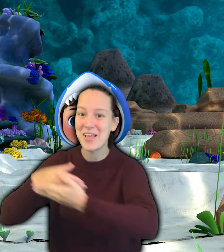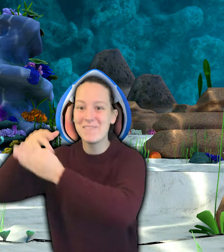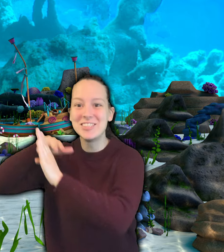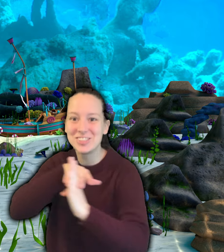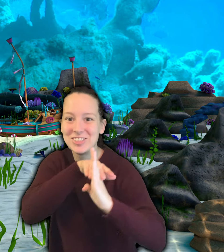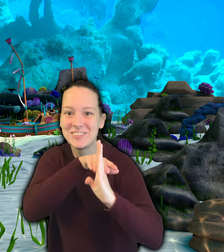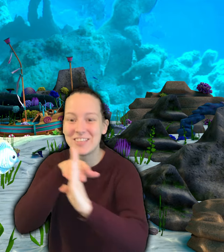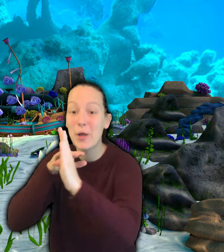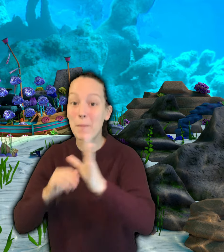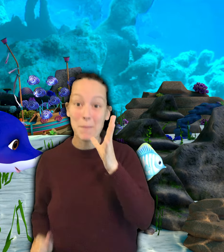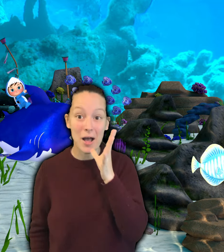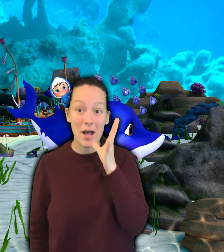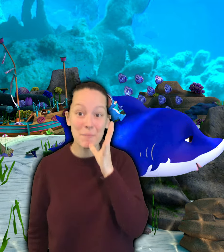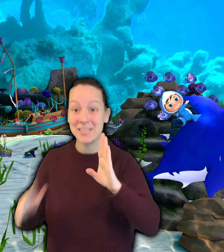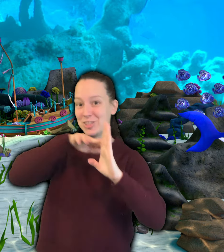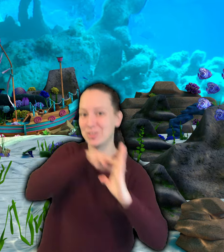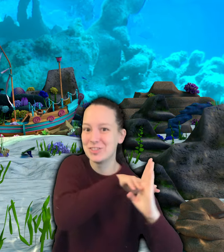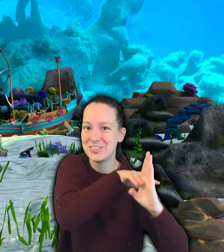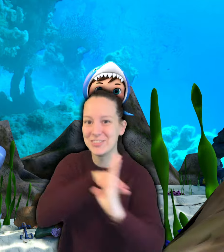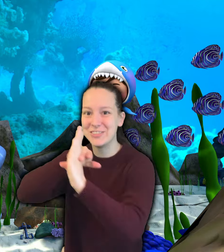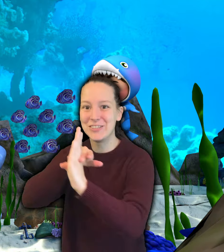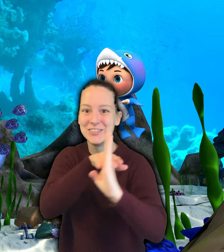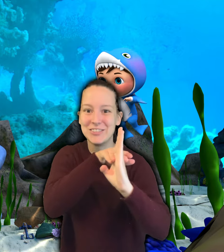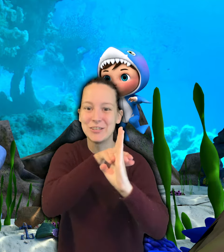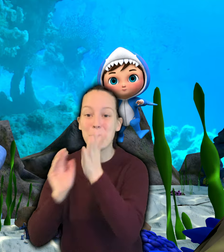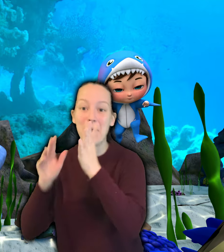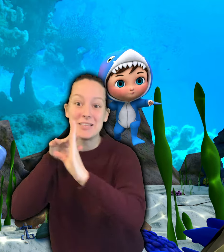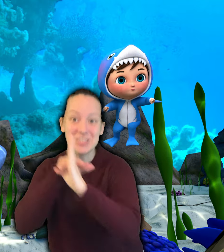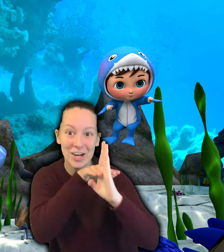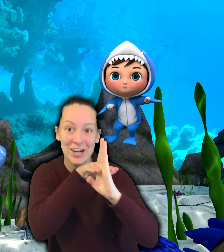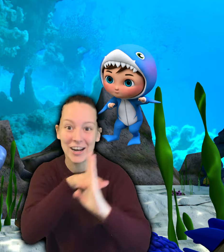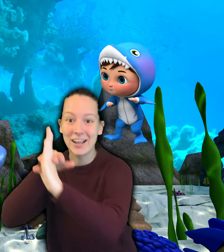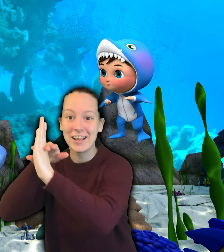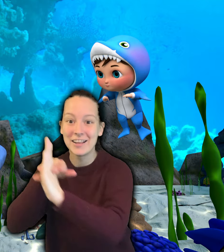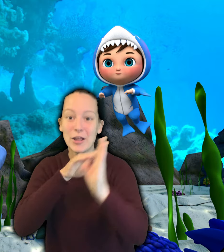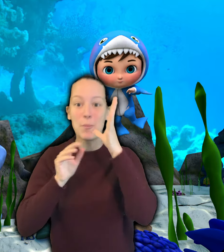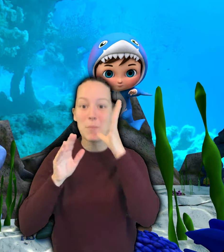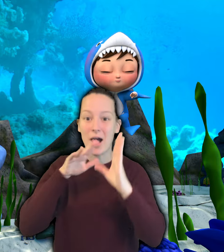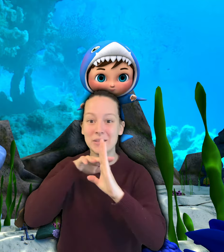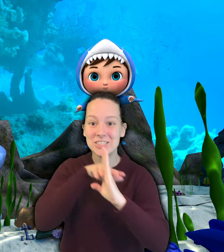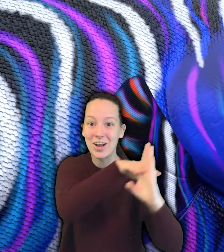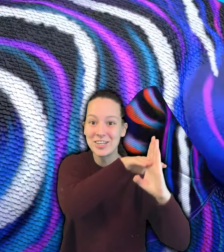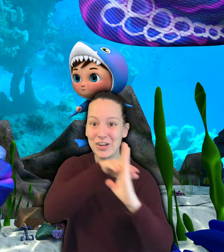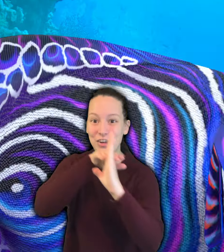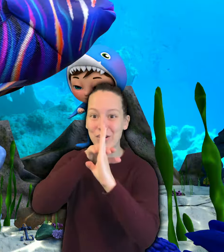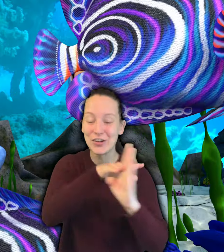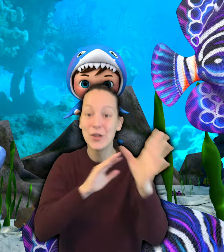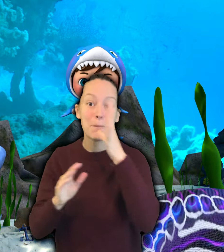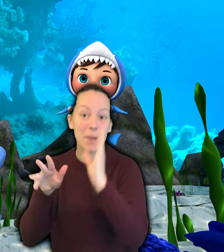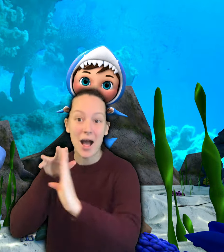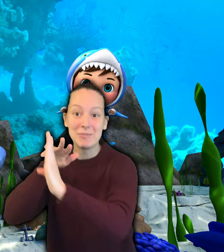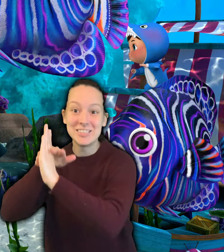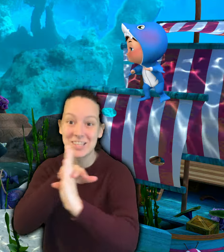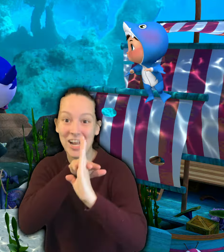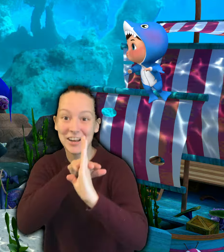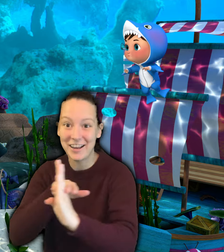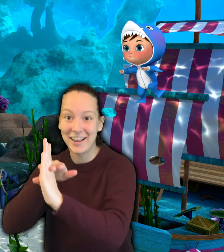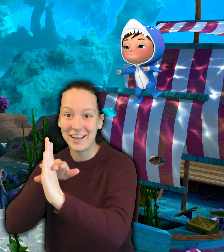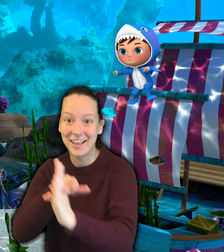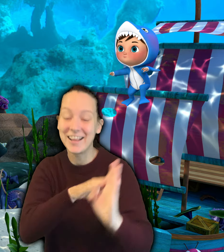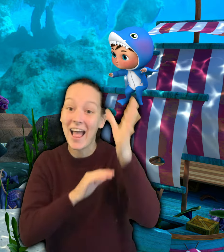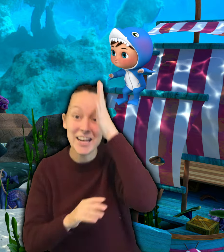ザメママザメママザメママザメママザメ